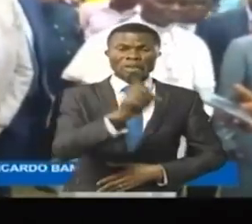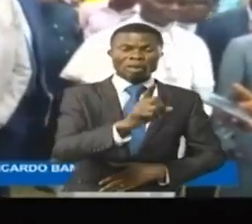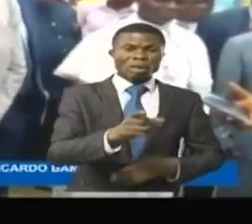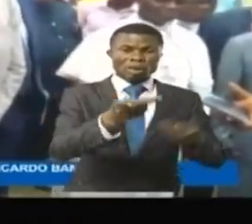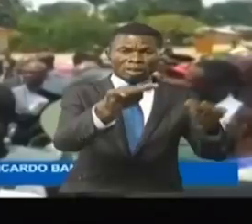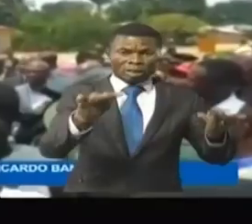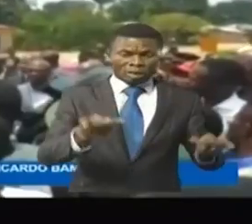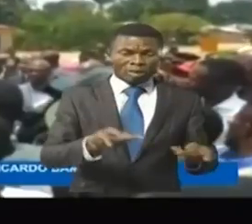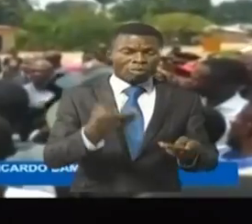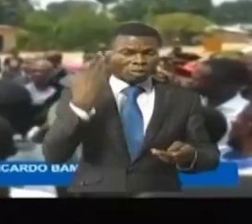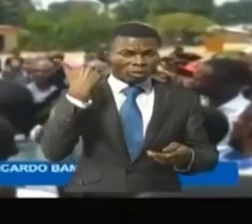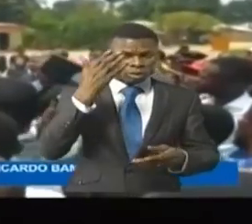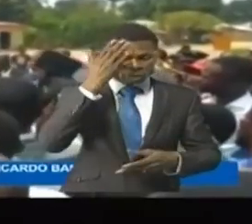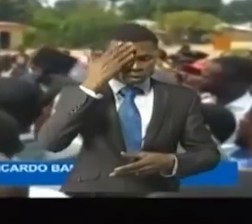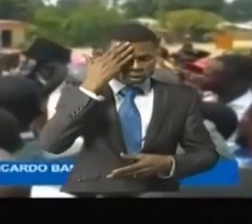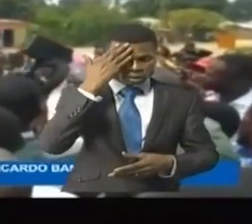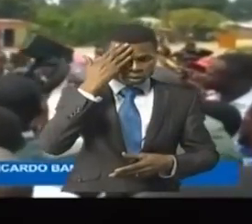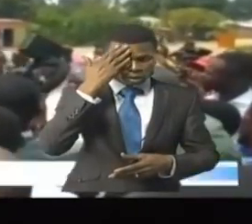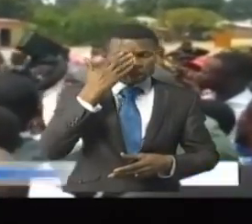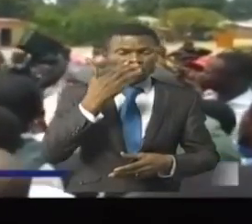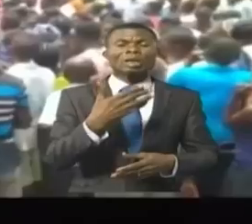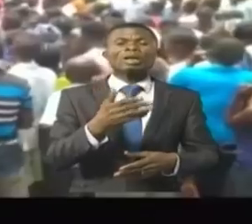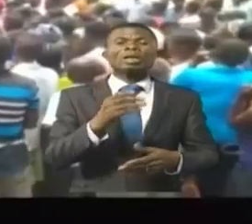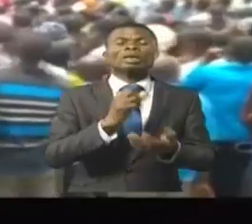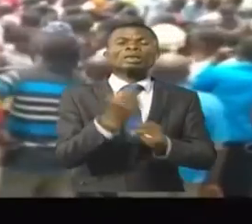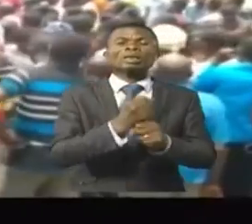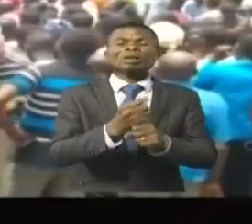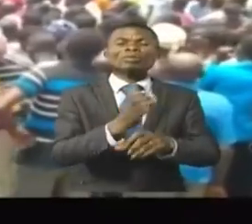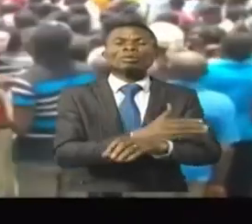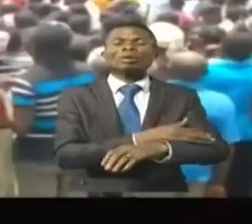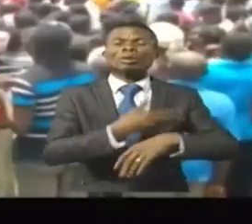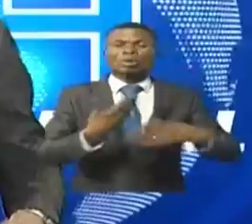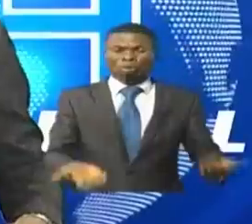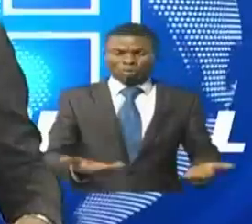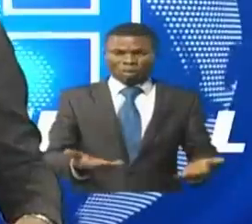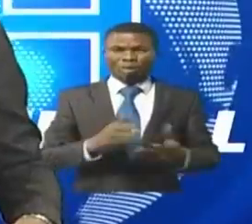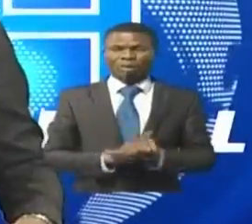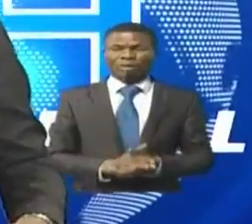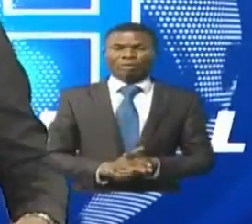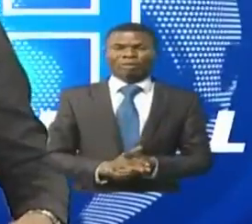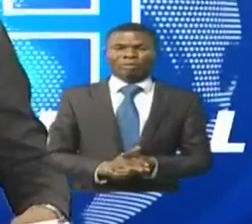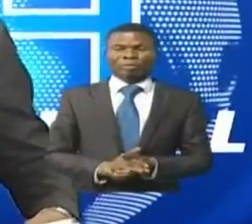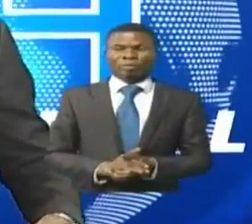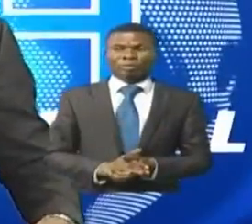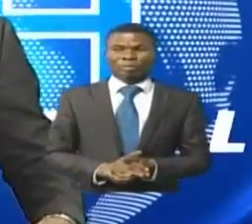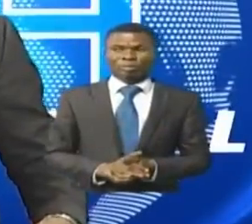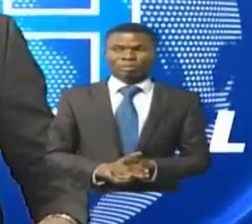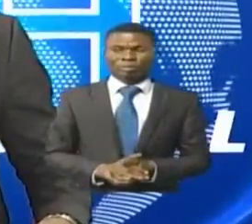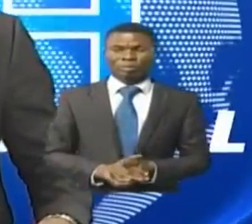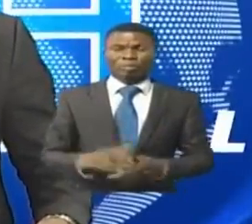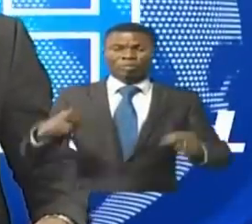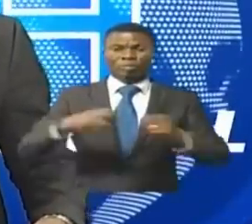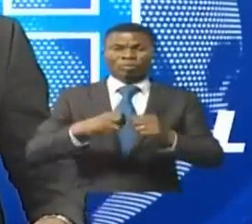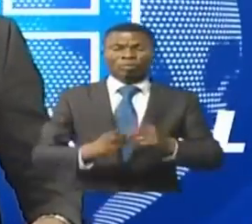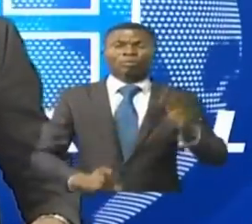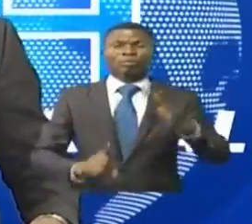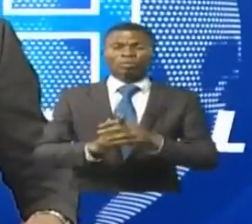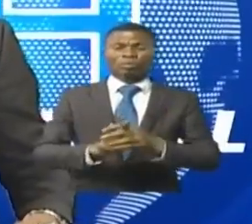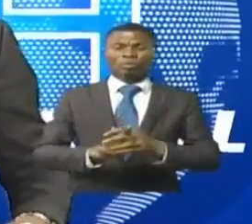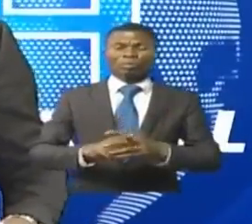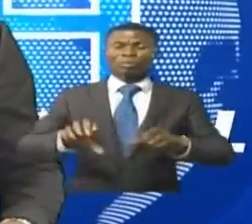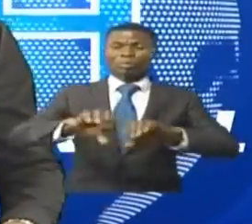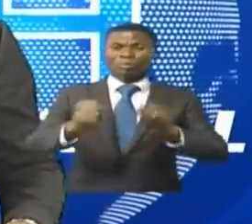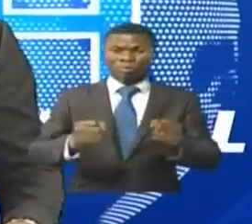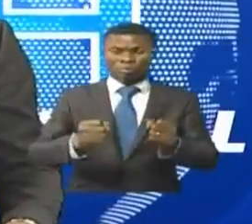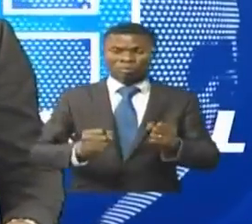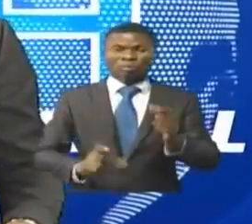Kandolo pour s'enquérir de la matérialisation de ce projet. Un court-circuit produisant un grand choc vient